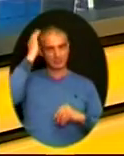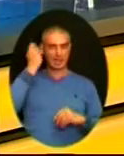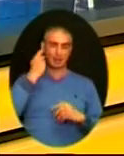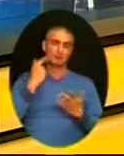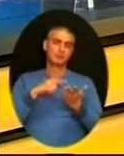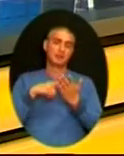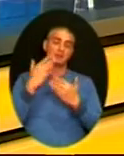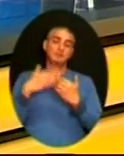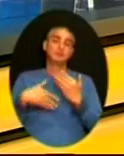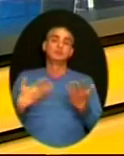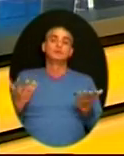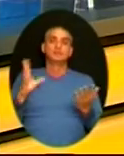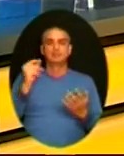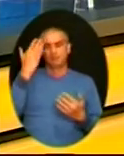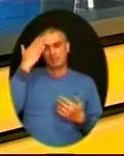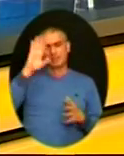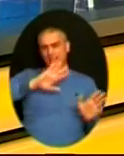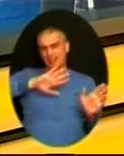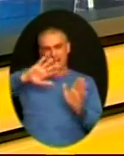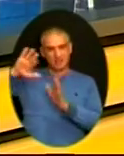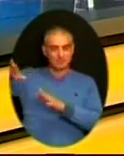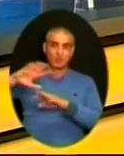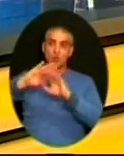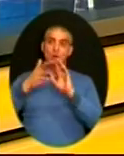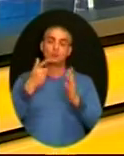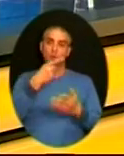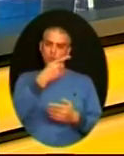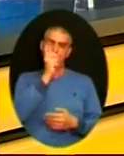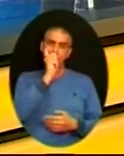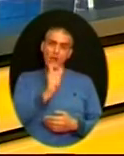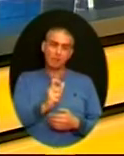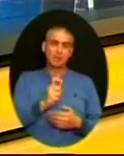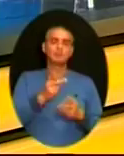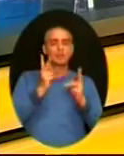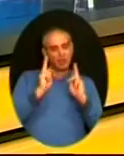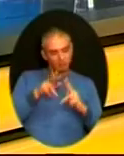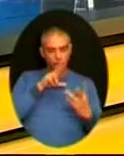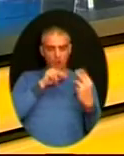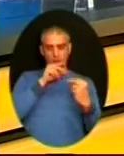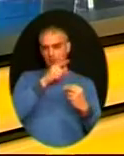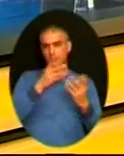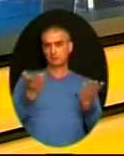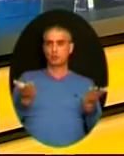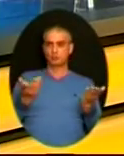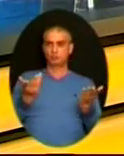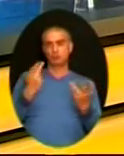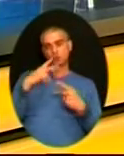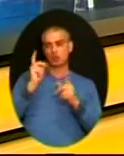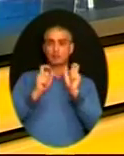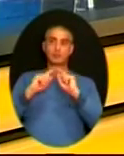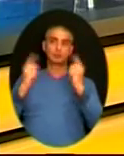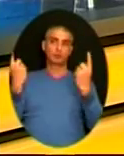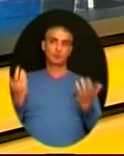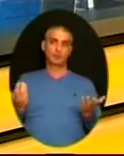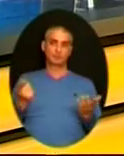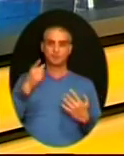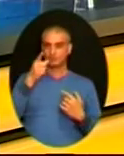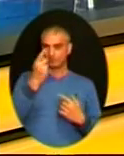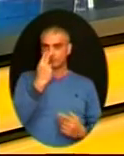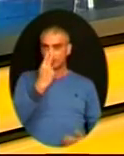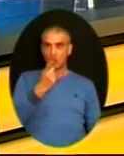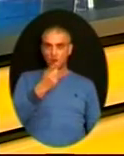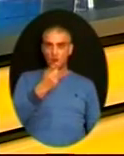בסופו של דבר, אם נתעלם לרגע מכל הכותרות וזה, זה בן אדם שאפשר לשבת איתו לשולחן, הרבה יותר מאחרים אולי. אתה